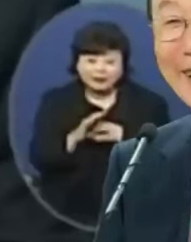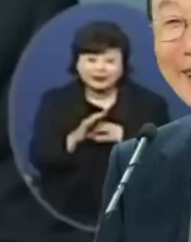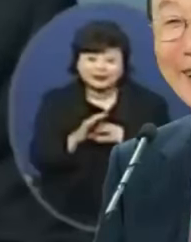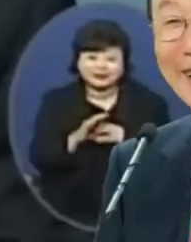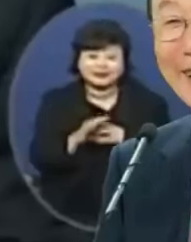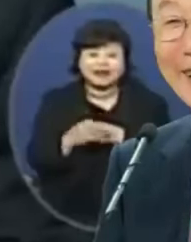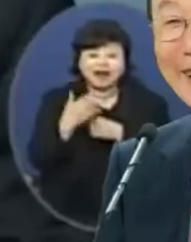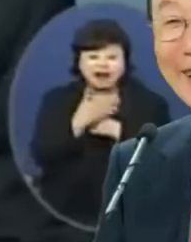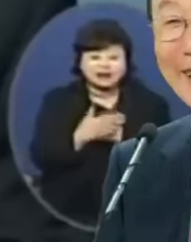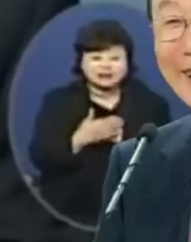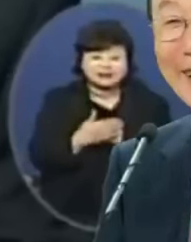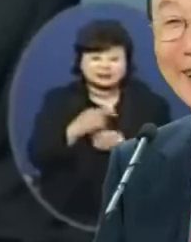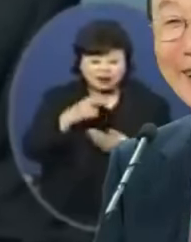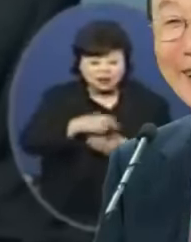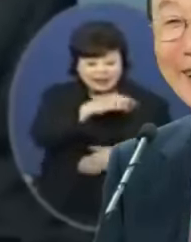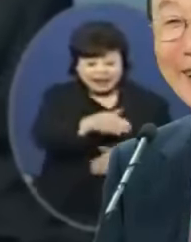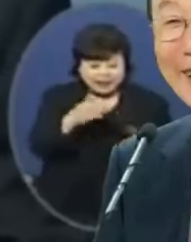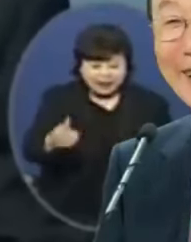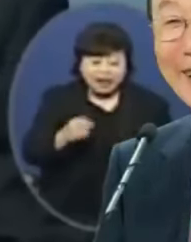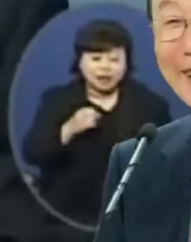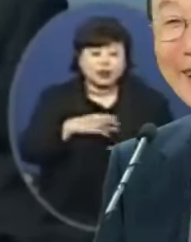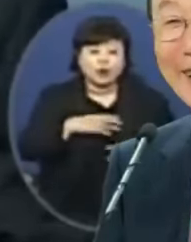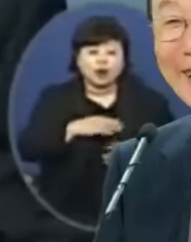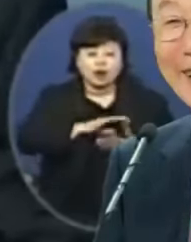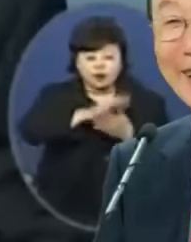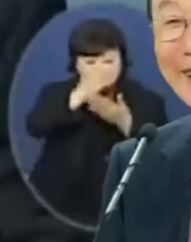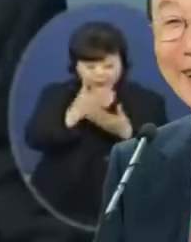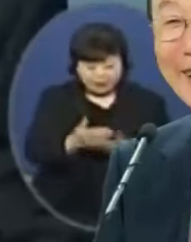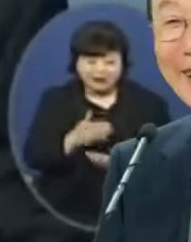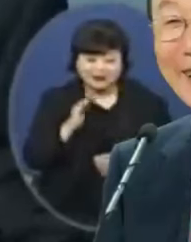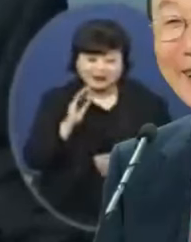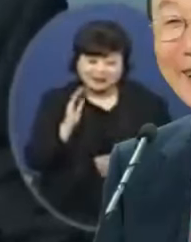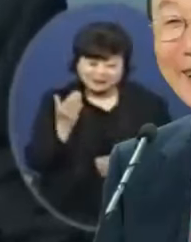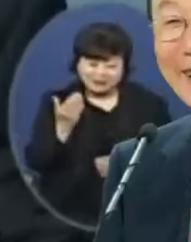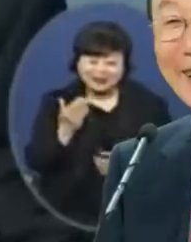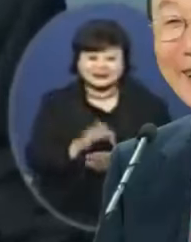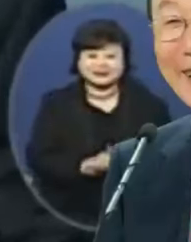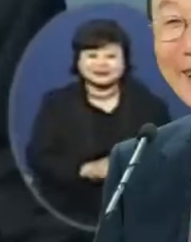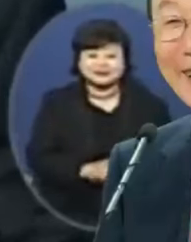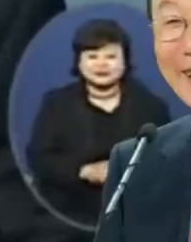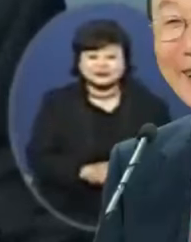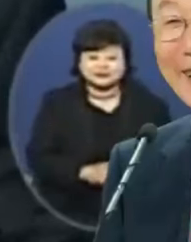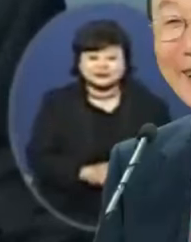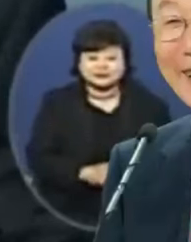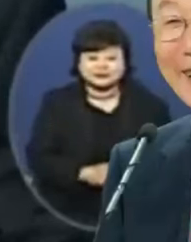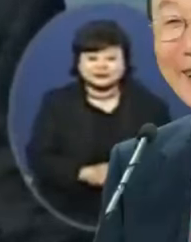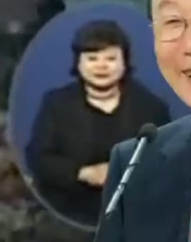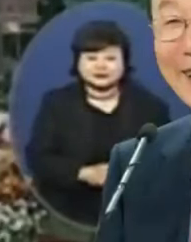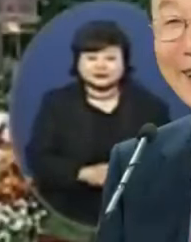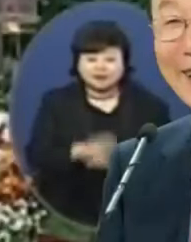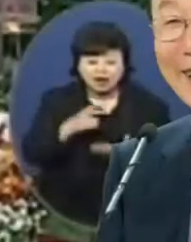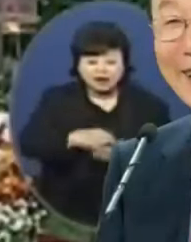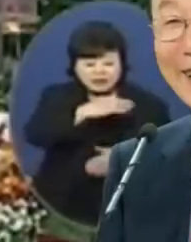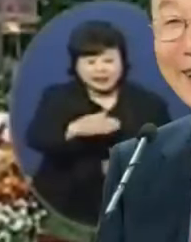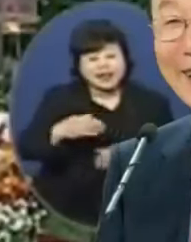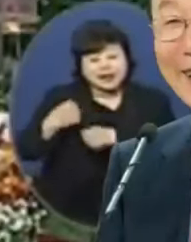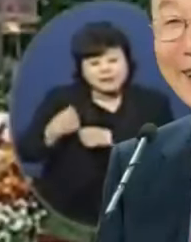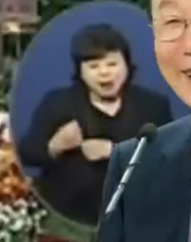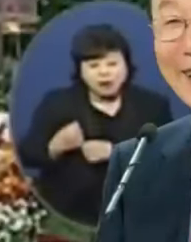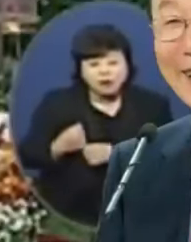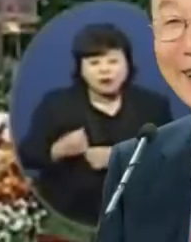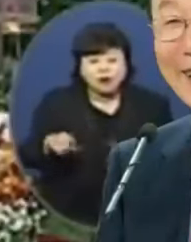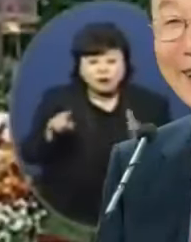이 언약궤가 우리에게 놀라운 변화를 가져온다는 것을 알 수가 있는 것입니다. 언약궤를 메고